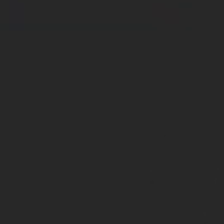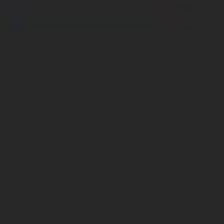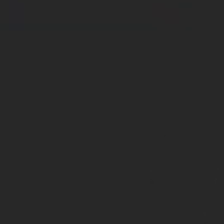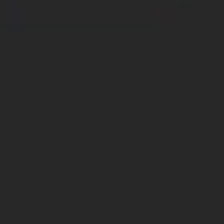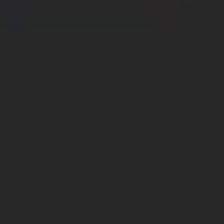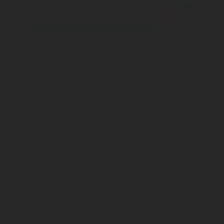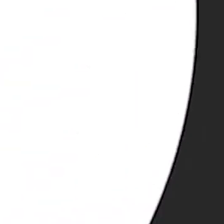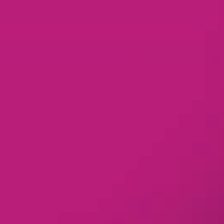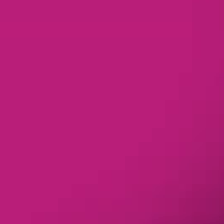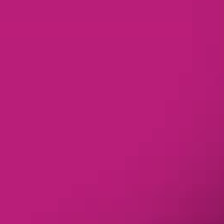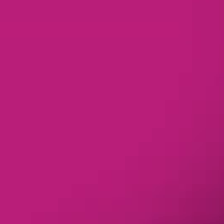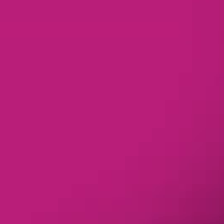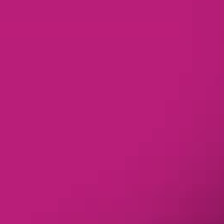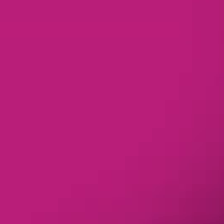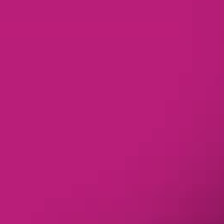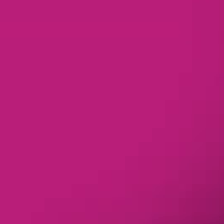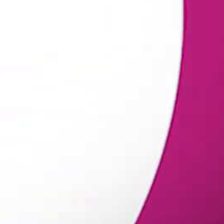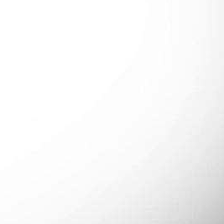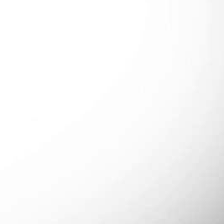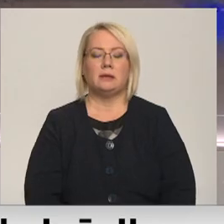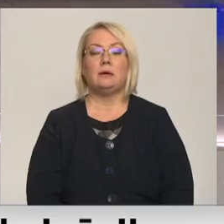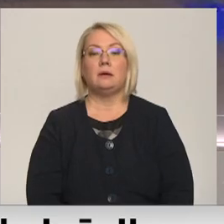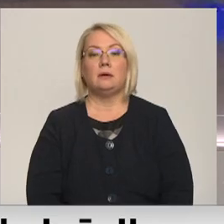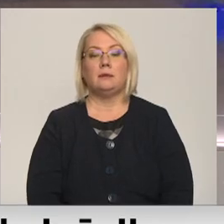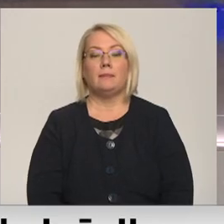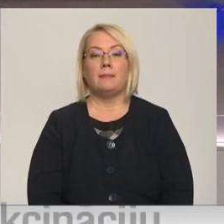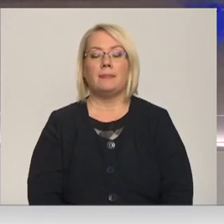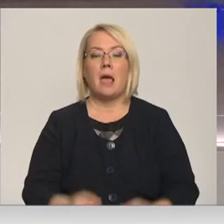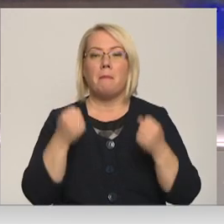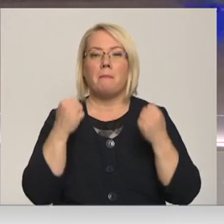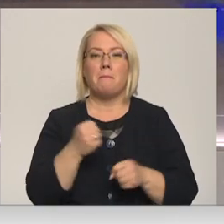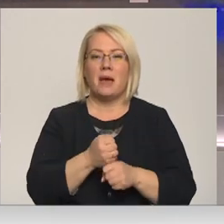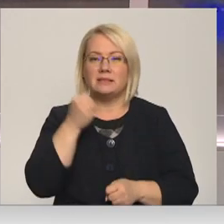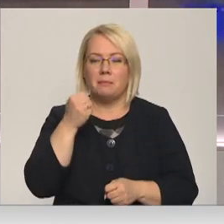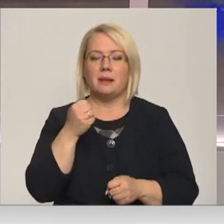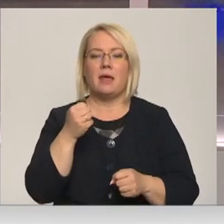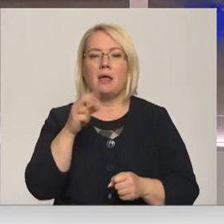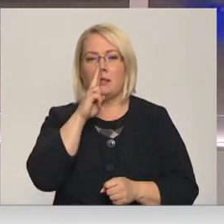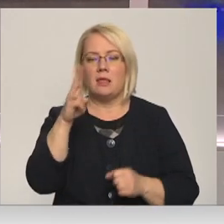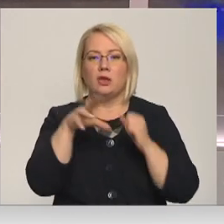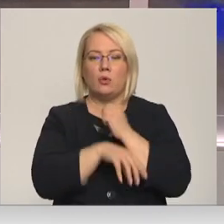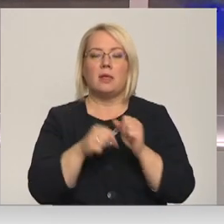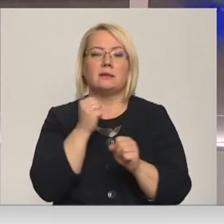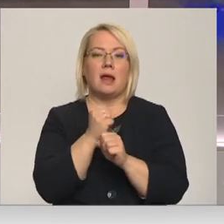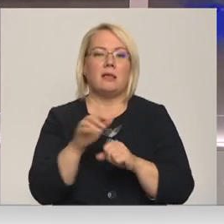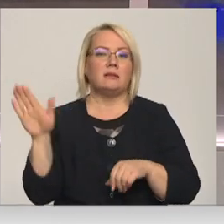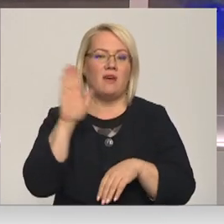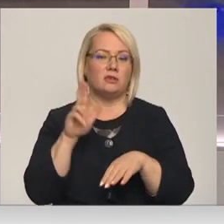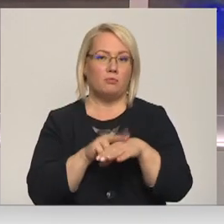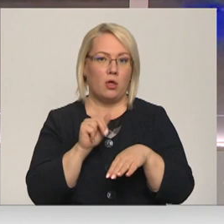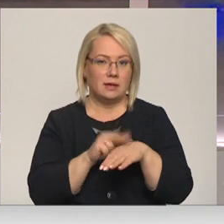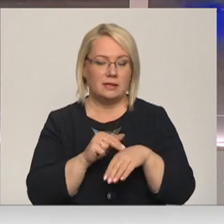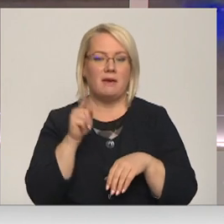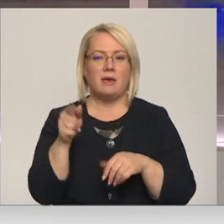Re, viss ēters ir te! Pastiprināta nedēļas nogalē sola strādāt valsts policija.